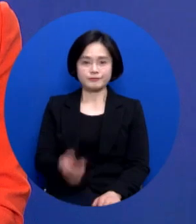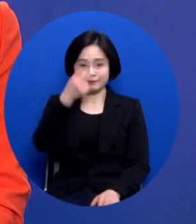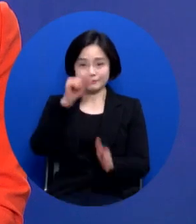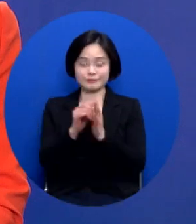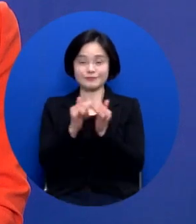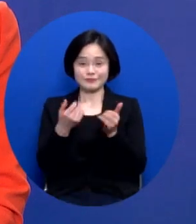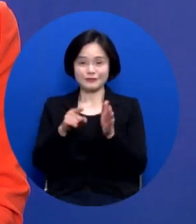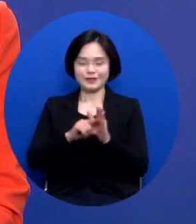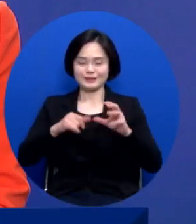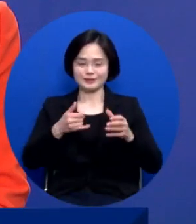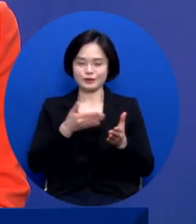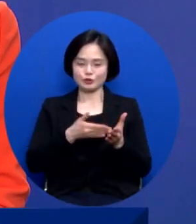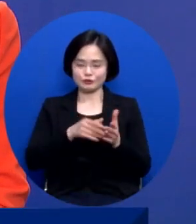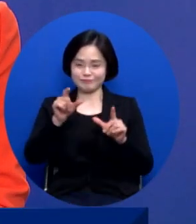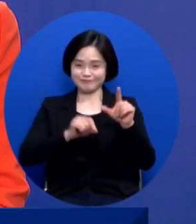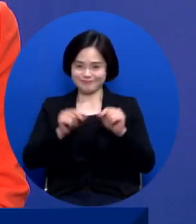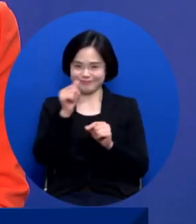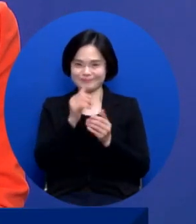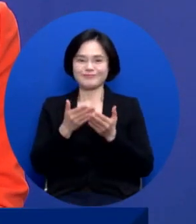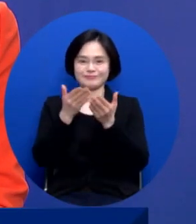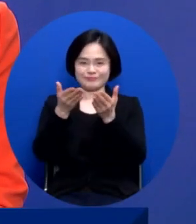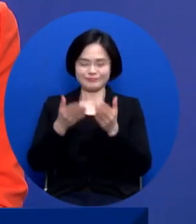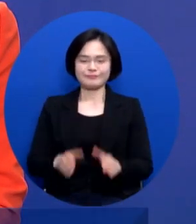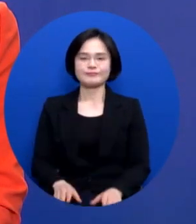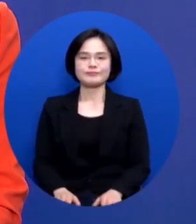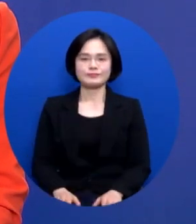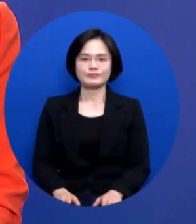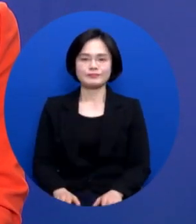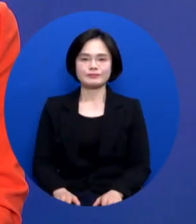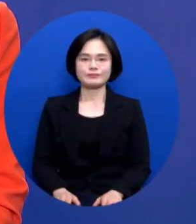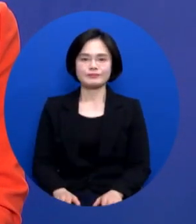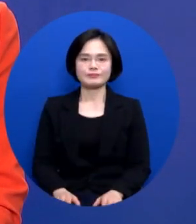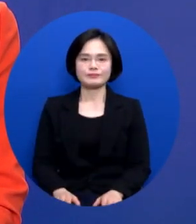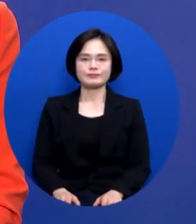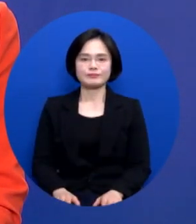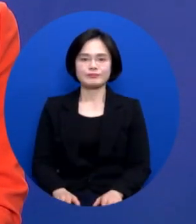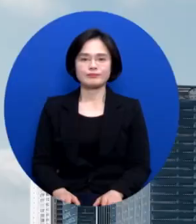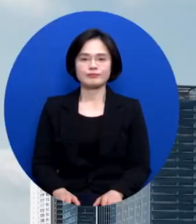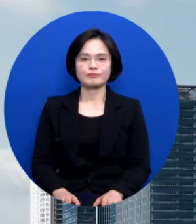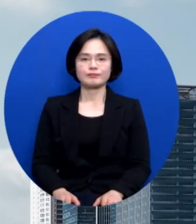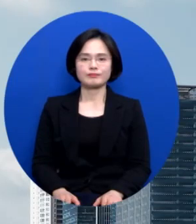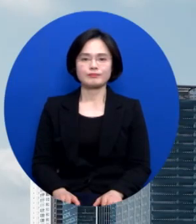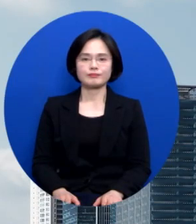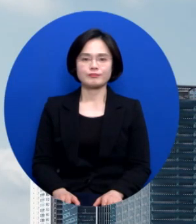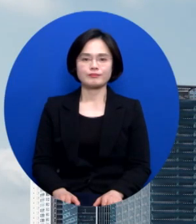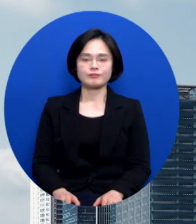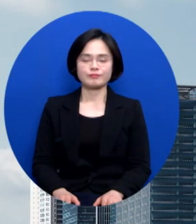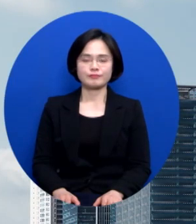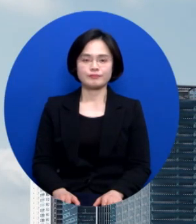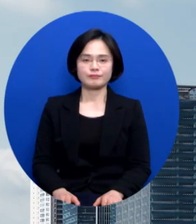주요 이슈를 살펴보는 소셜 브리핑, 크리스천을 위한 세상복입니다.